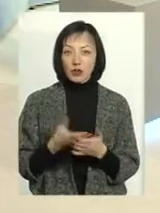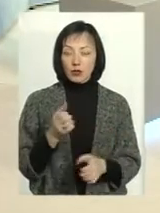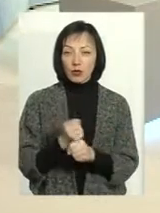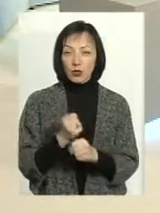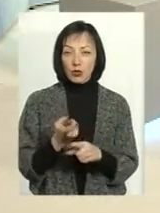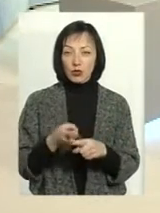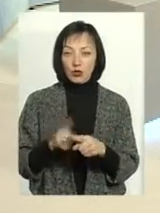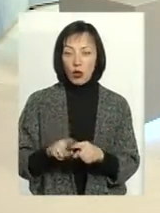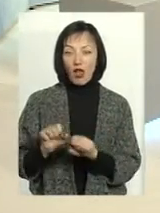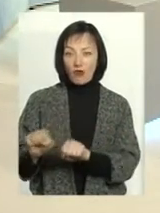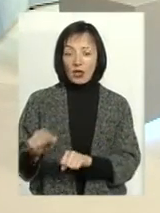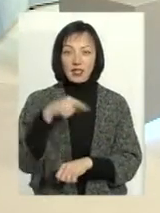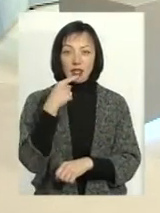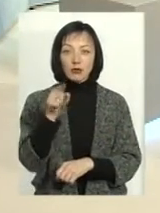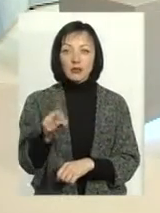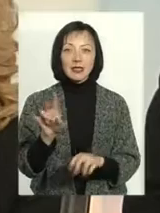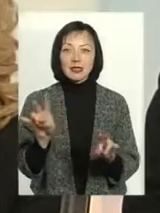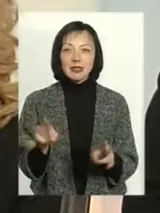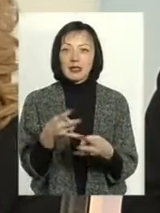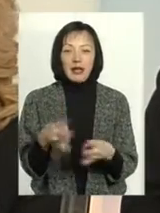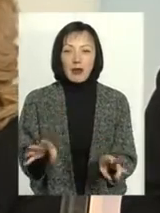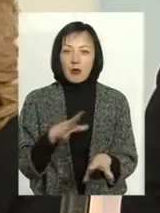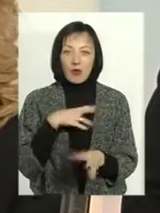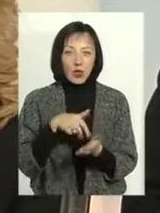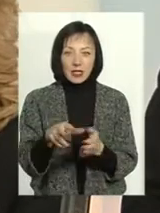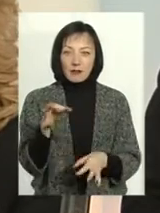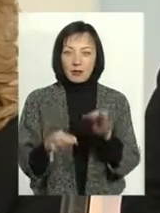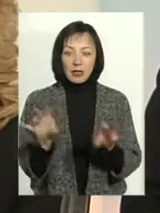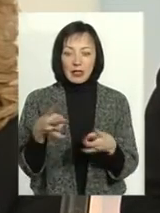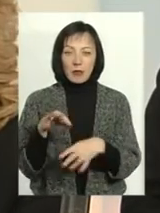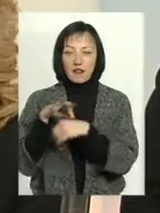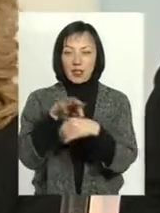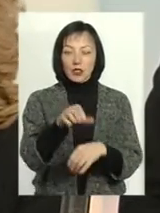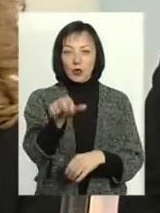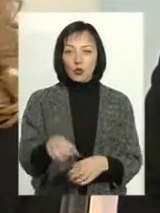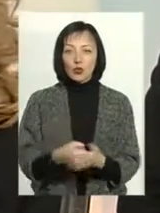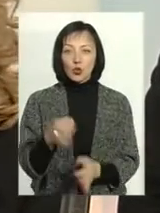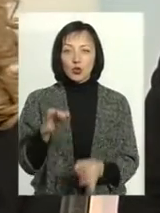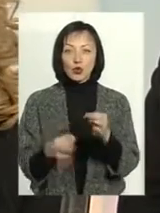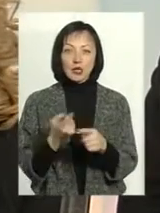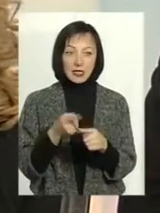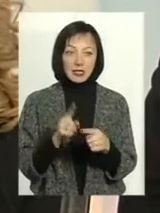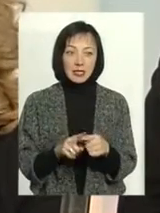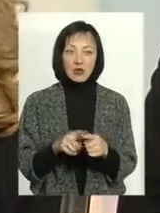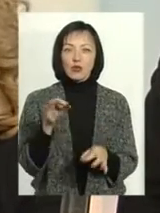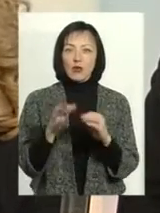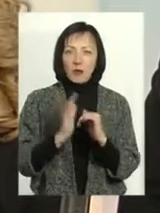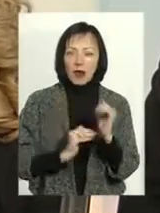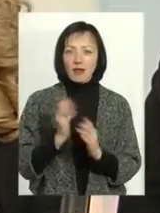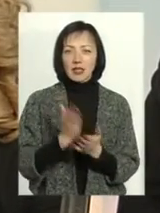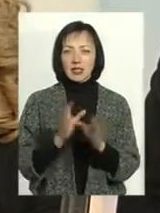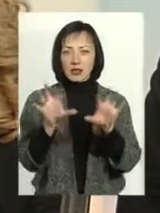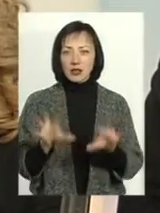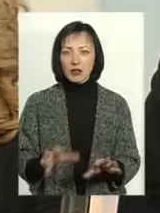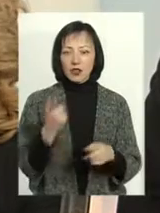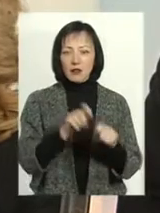цього колеги, ми би сказали, тобі не було з чим іти до суду, ти не повинен був вести людину до суду, тому що це є судова практика, є законодавство, воно